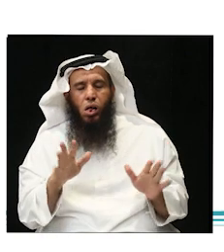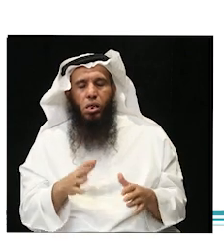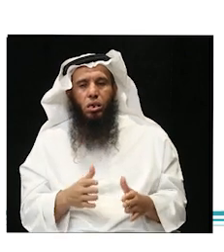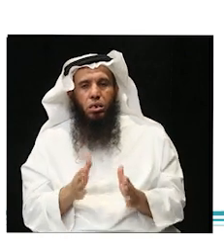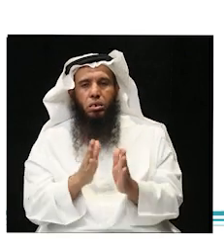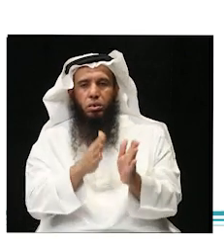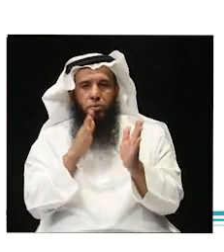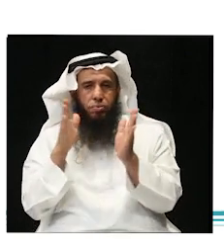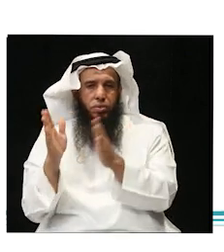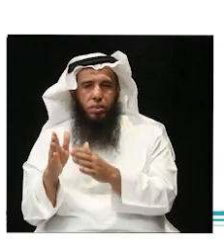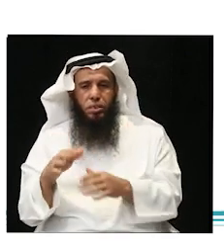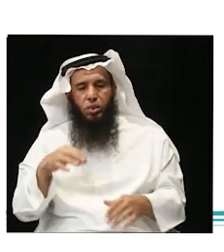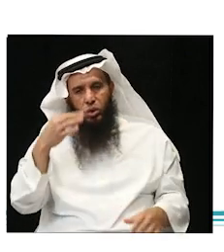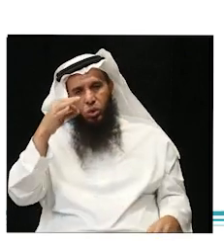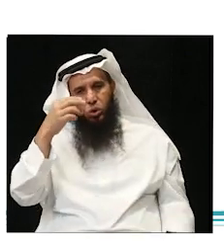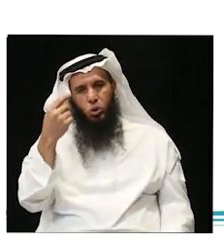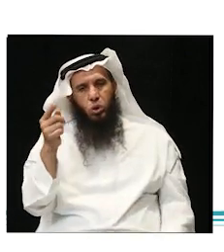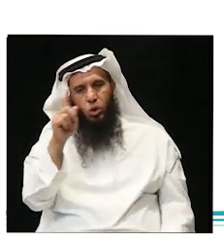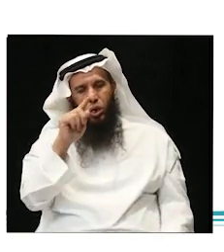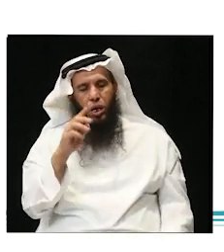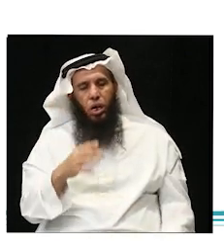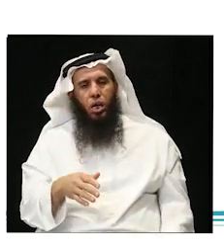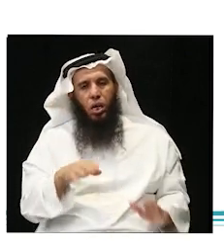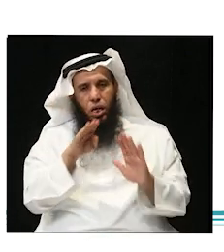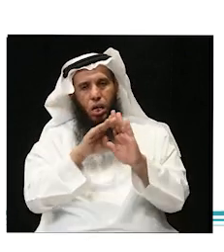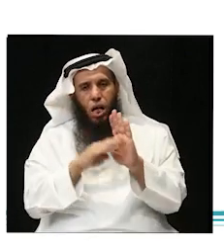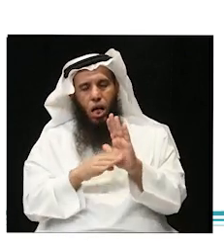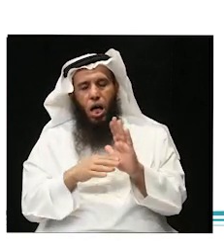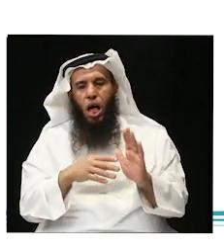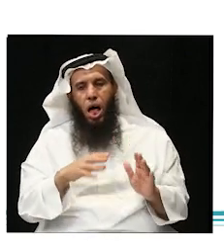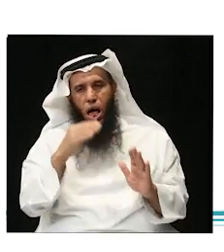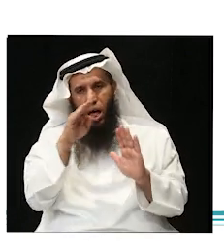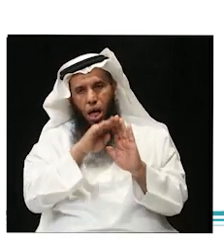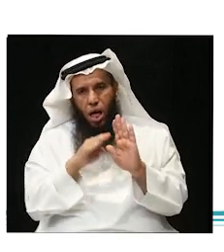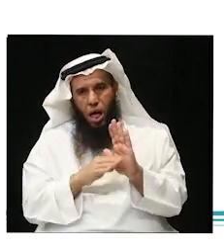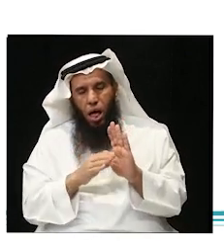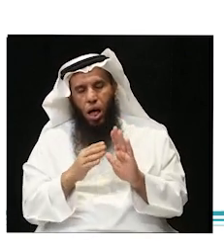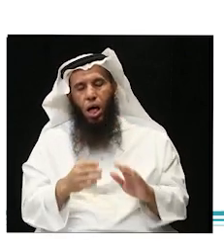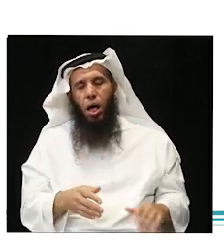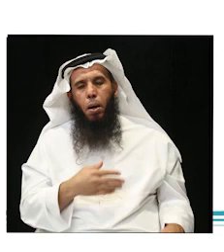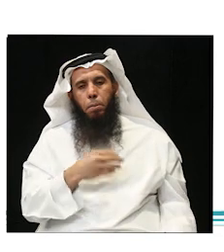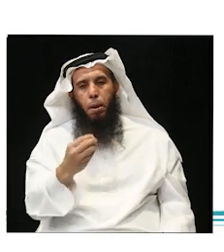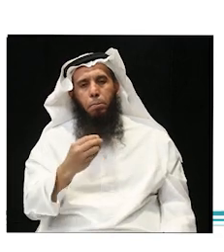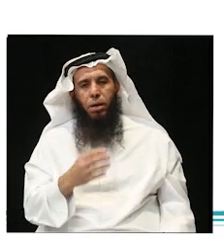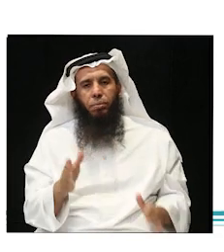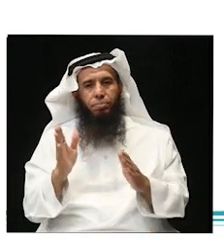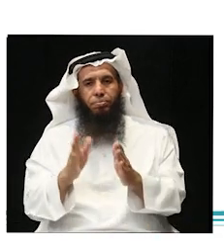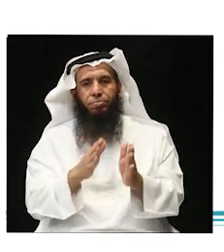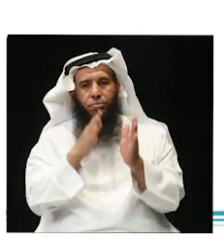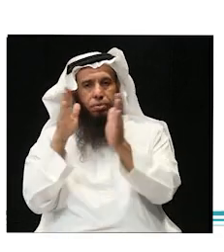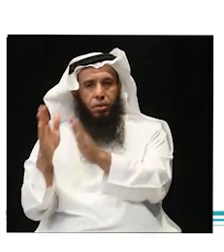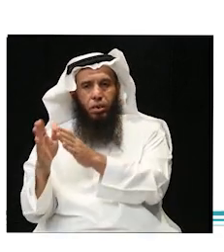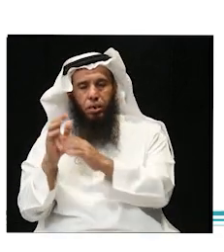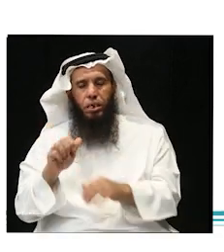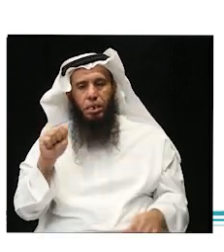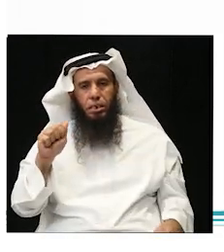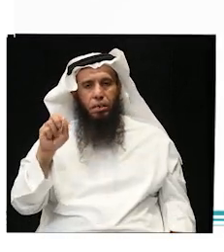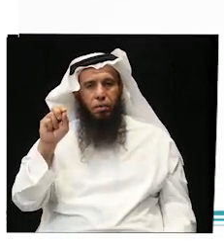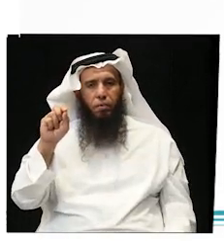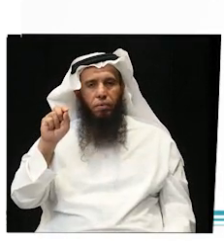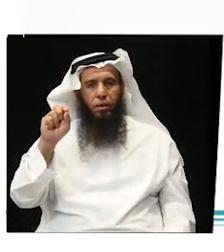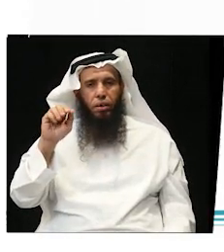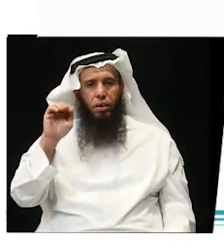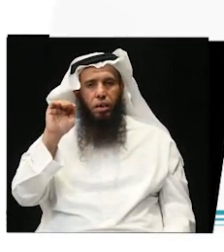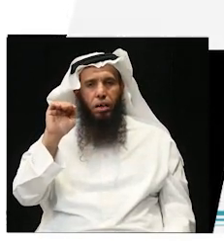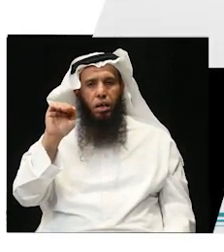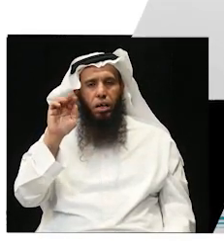في هذه الصفحة، صفحة 48، صفحة 48 نلخصها في هذا، في السؤال هذا والسؤال هذا. السؤال الأول: